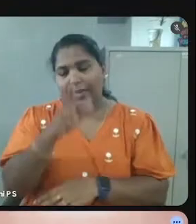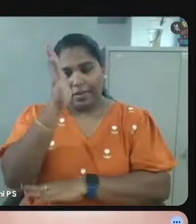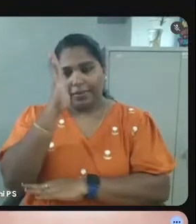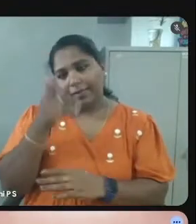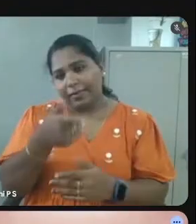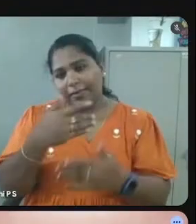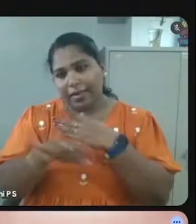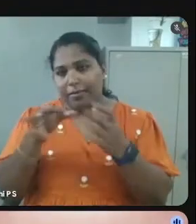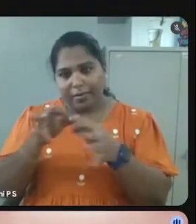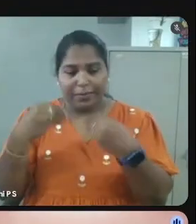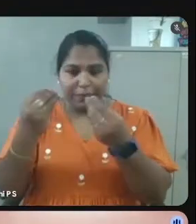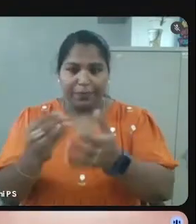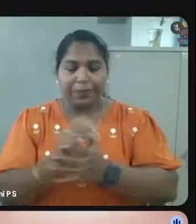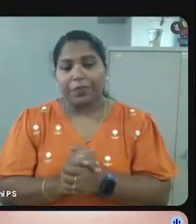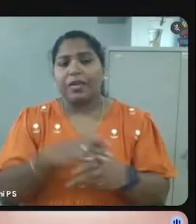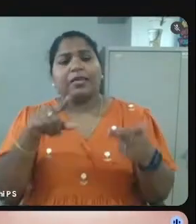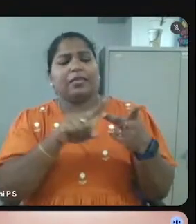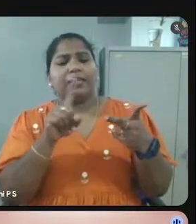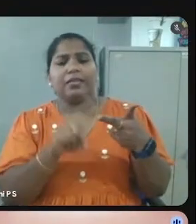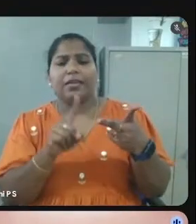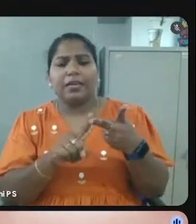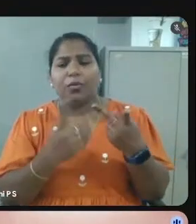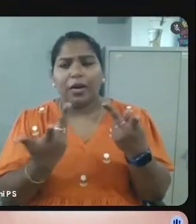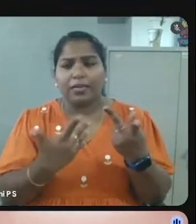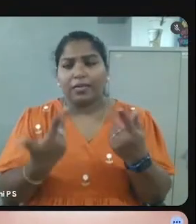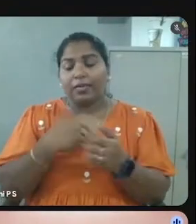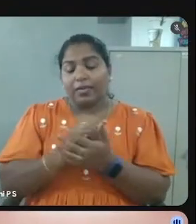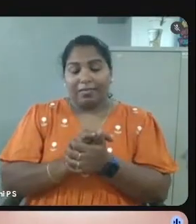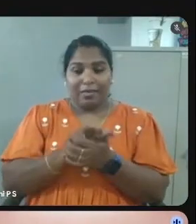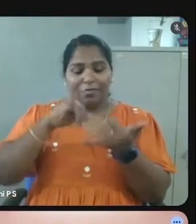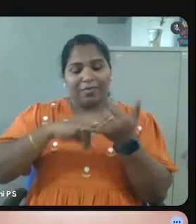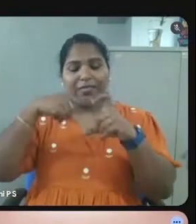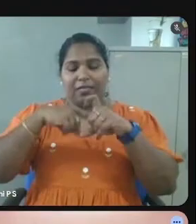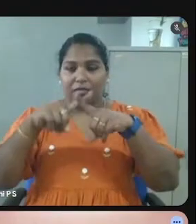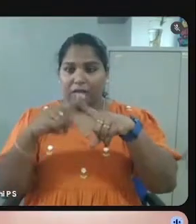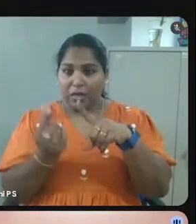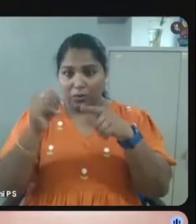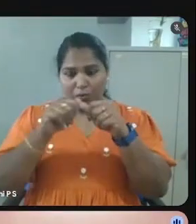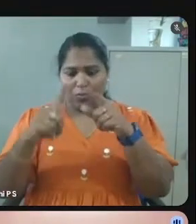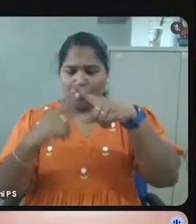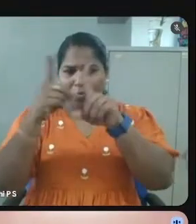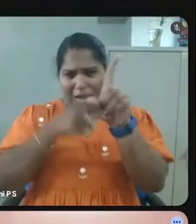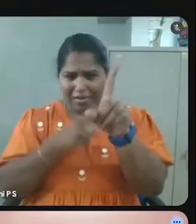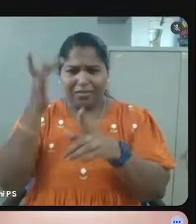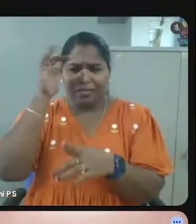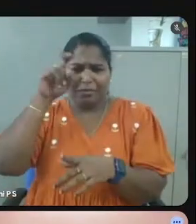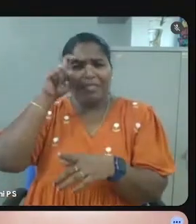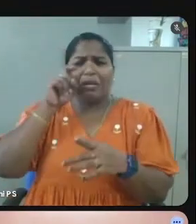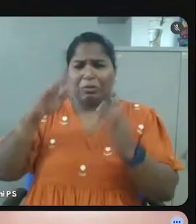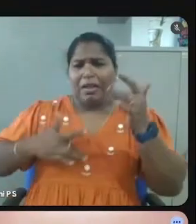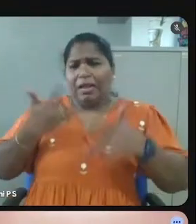പോയിന്റിൽ. രണ്ടാമത്തത് റിയാക്ഷൻസ് ടു സെക്ഷുവാലിറ്റി ആൻഡ് ഡിസബിലിറ്റി. ഒരു ഡിസബിലിറ്റി വ്യക്തി